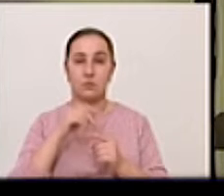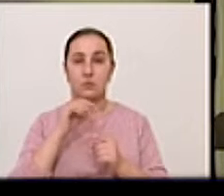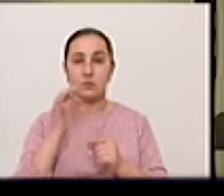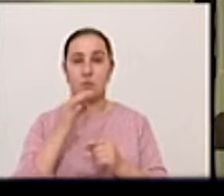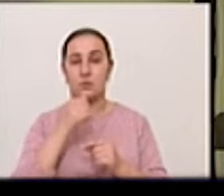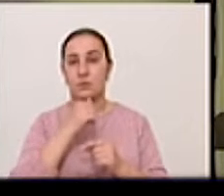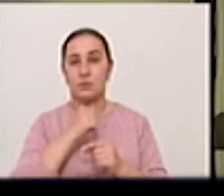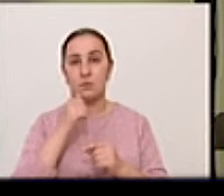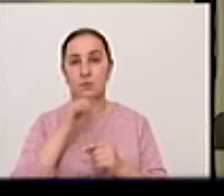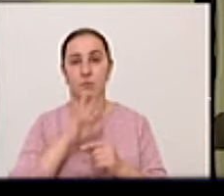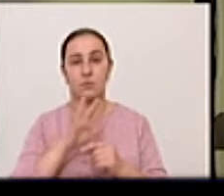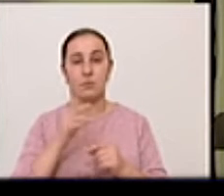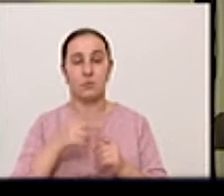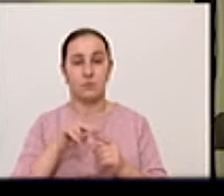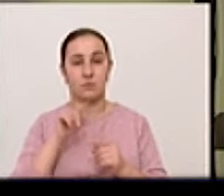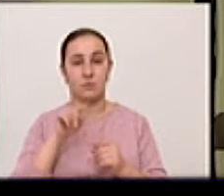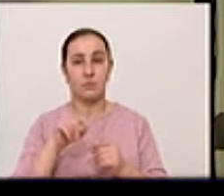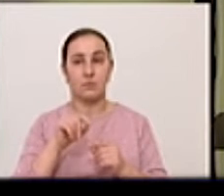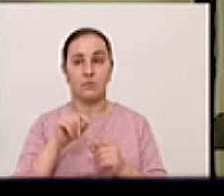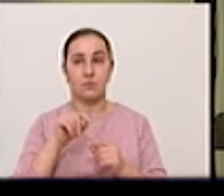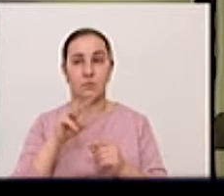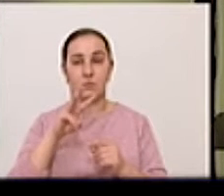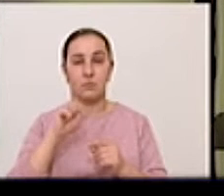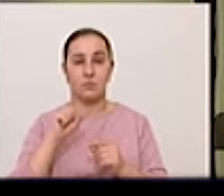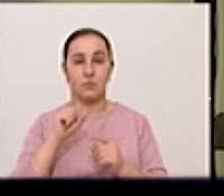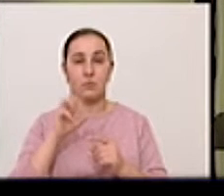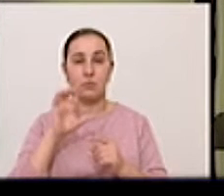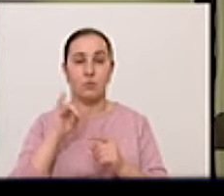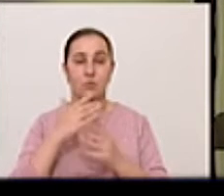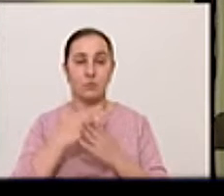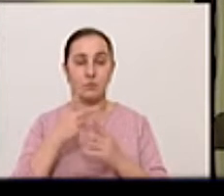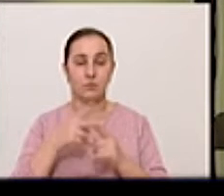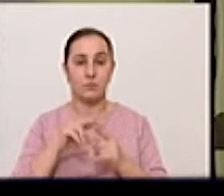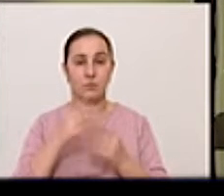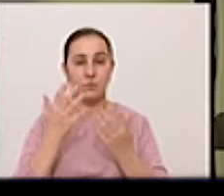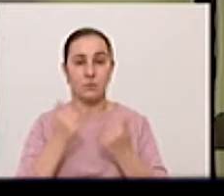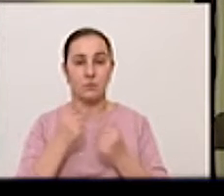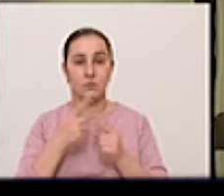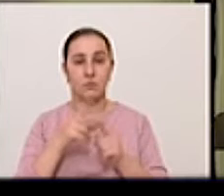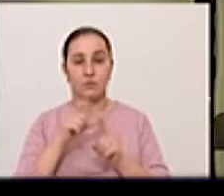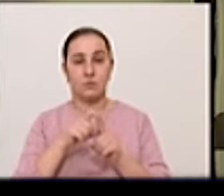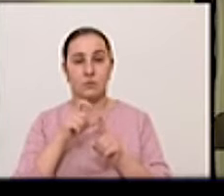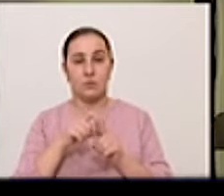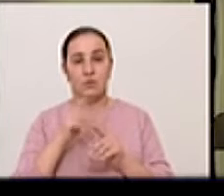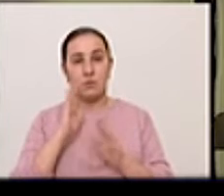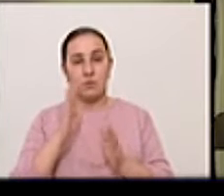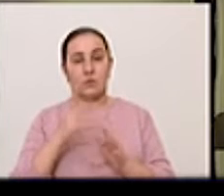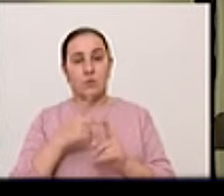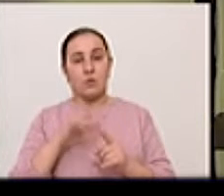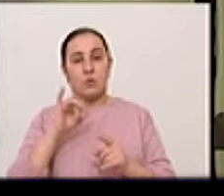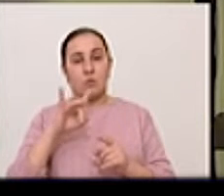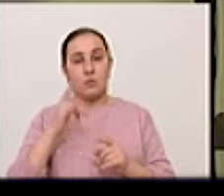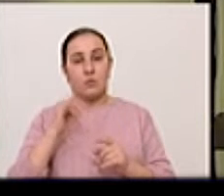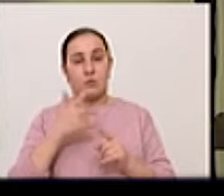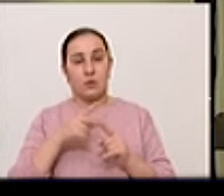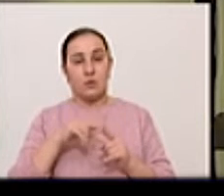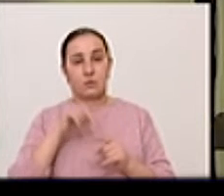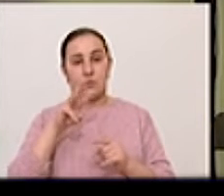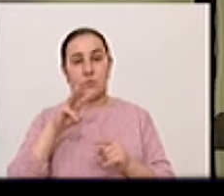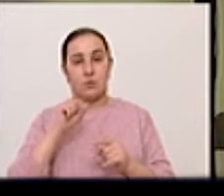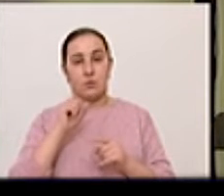emas. Demak, ma bo'lishsizlik qo'shimchasi olayotgan so'z bo'layotganda urg'u aynan